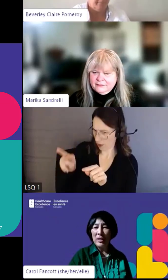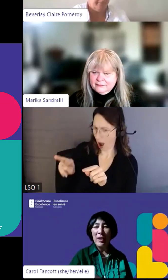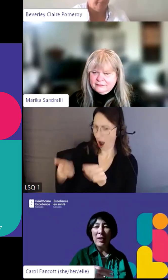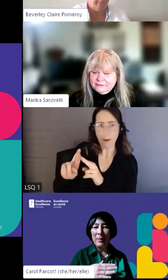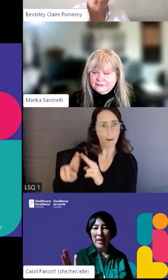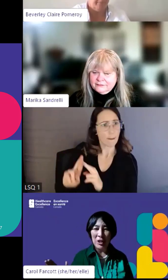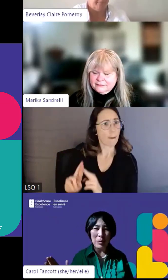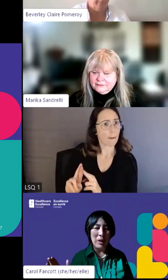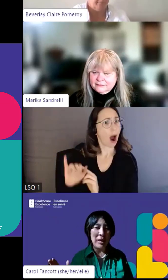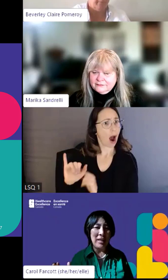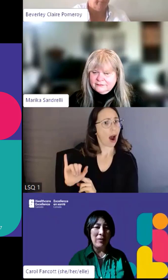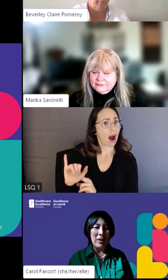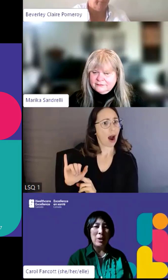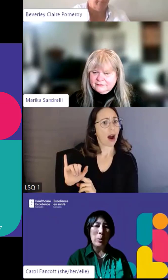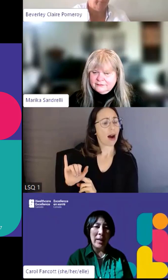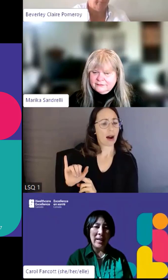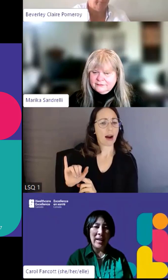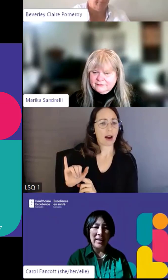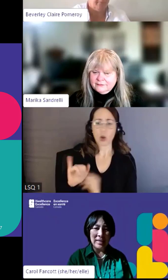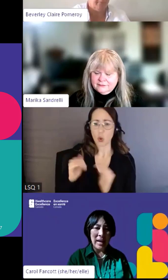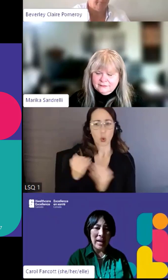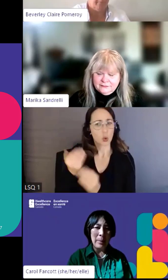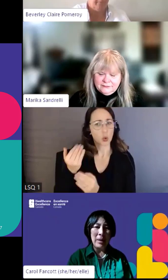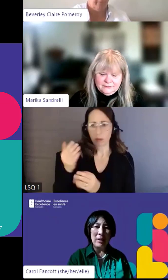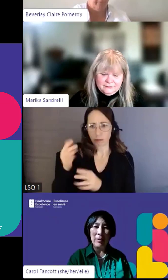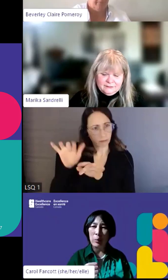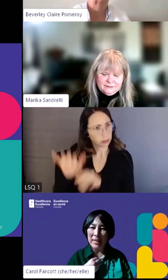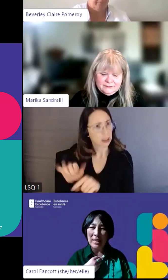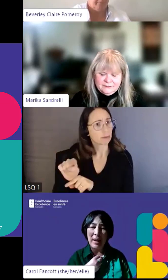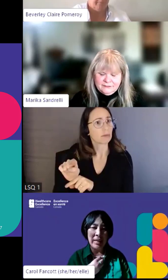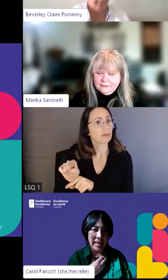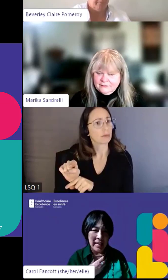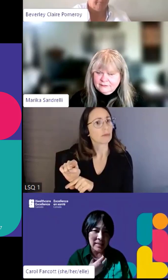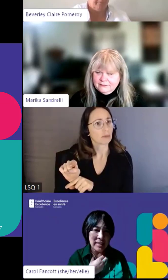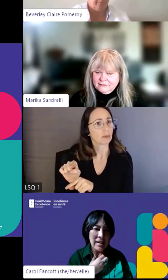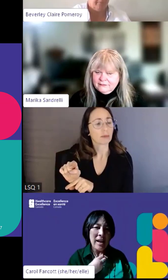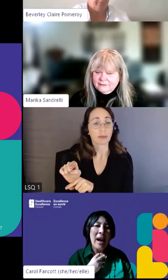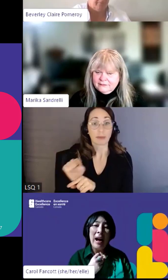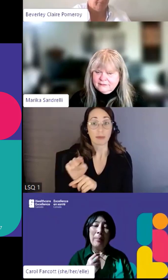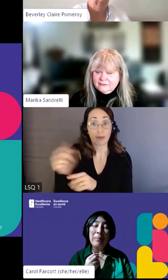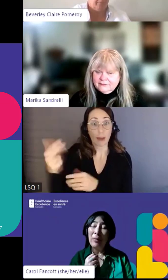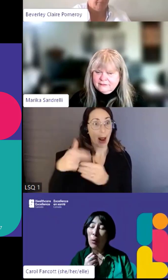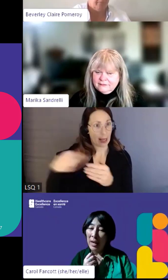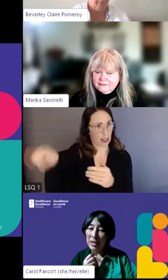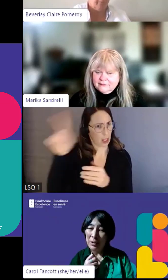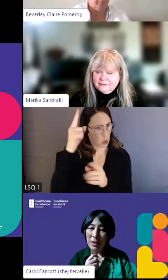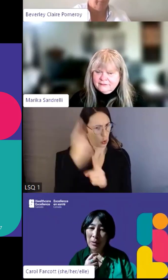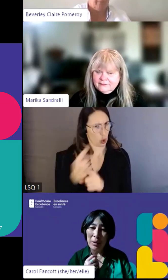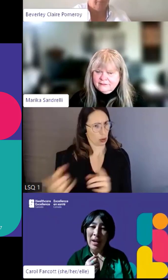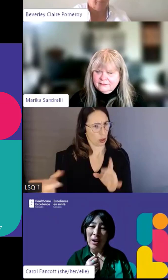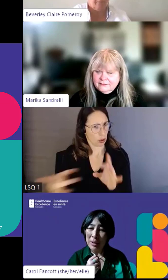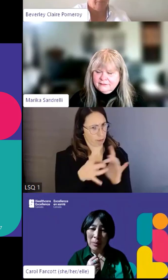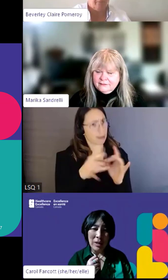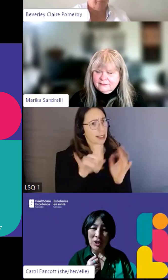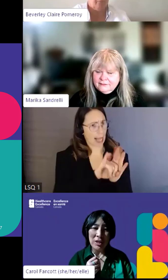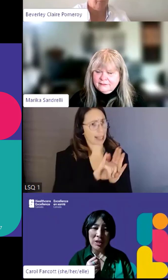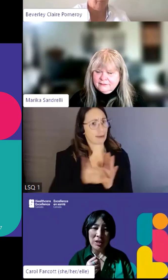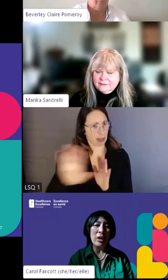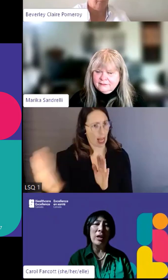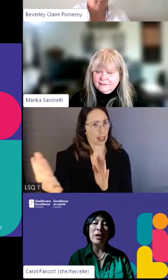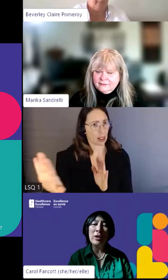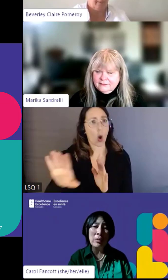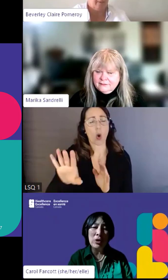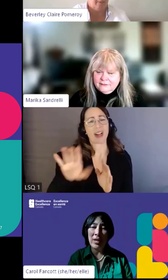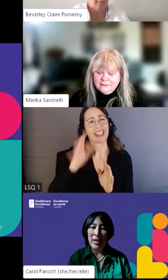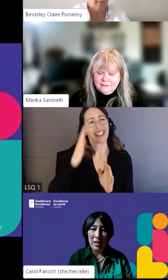avec lesquelles nos participants s'identifient. Alors, je sais qu'on a dépassé, on a débordé le temps, mais je voulais juste profiter de ces derniers